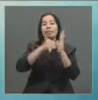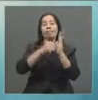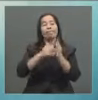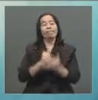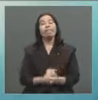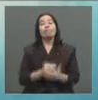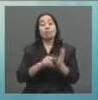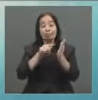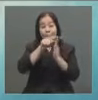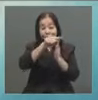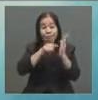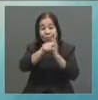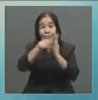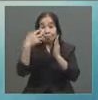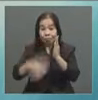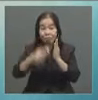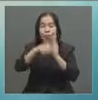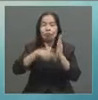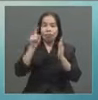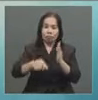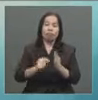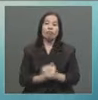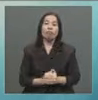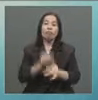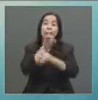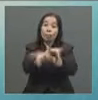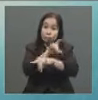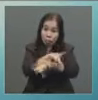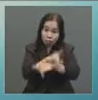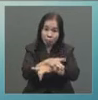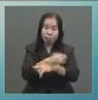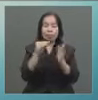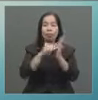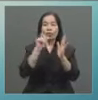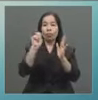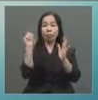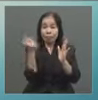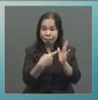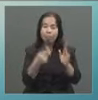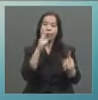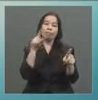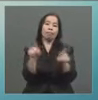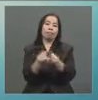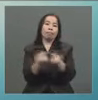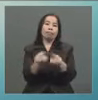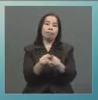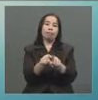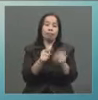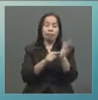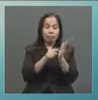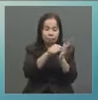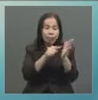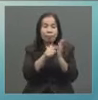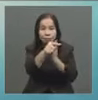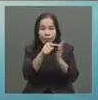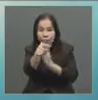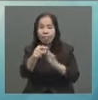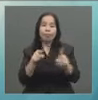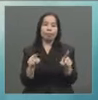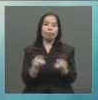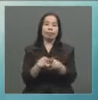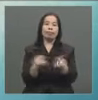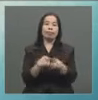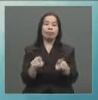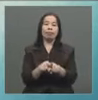นี้ให้ดีนะครับเพชรบุรีอุทัยธานีก็สัมผัสผู้ป่วยยืนยันจากนอกพื้นที่อันนี้ก็ค่อนข้างที่จะไม่